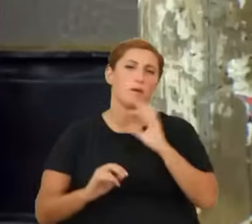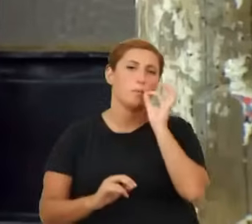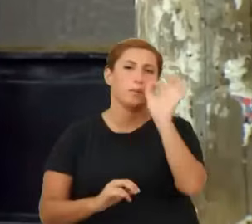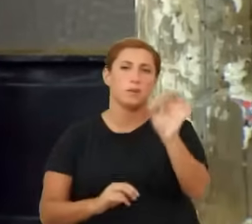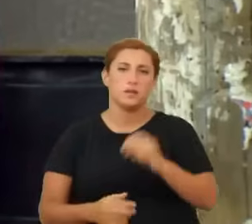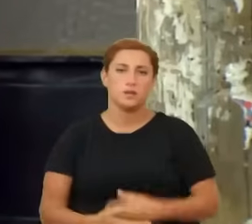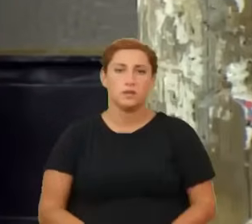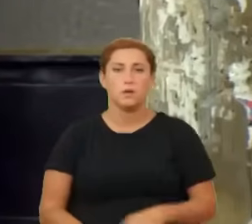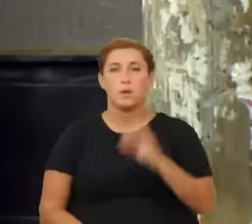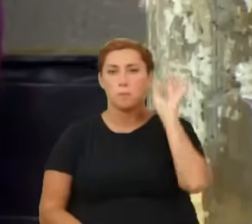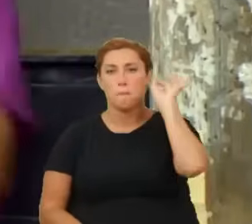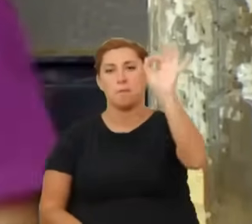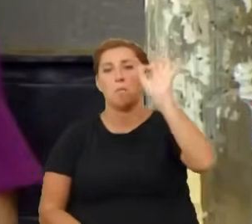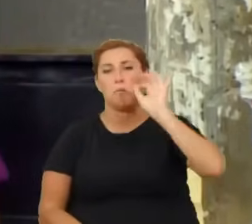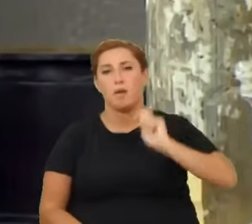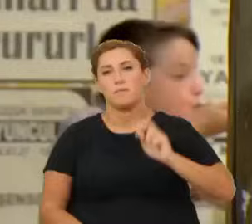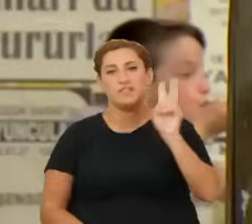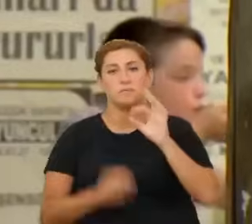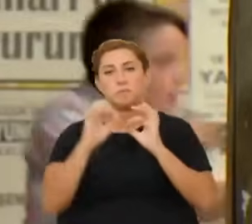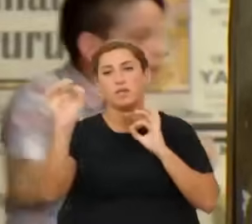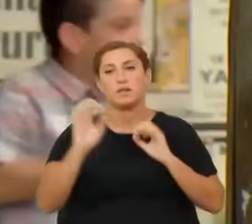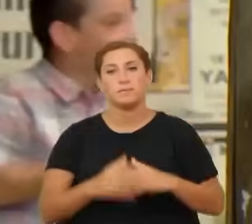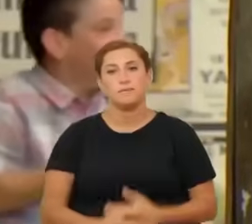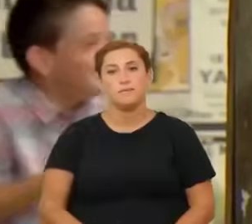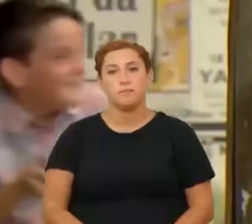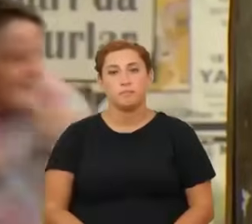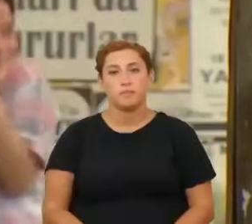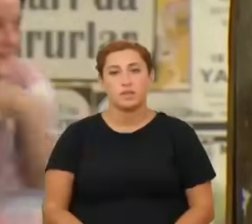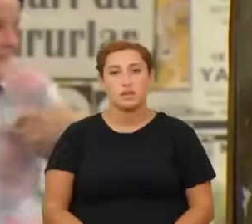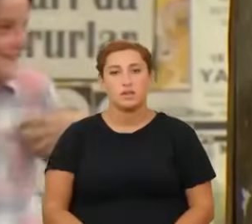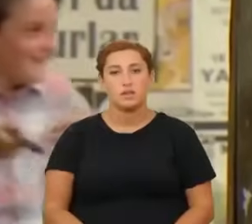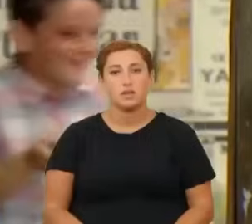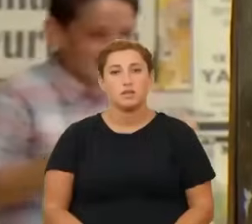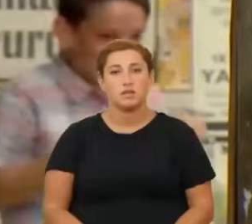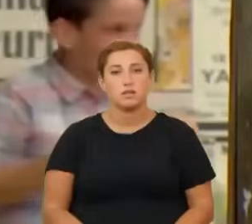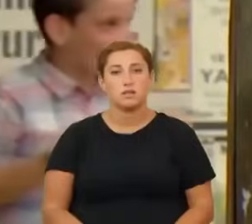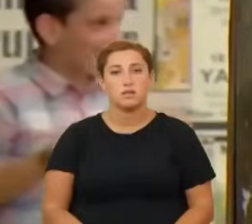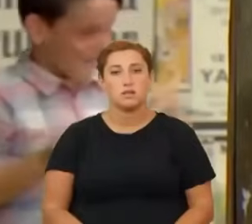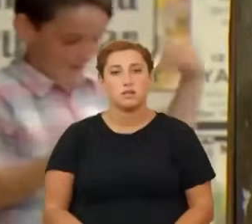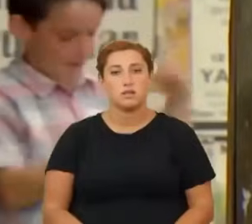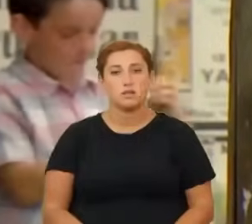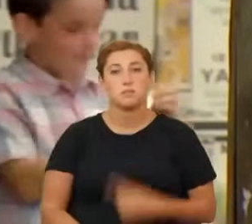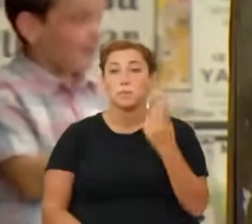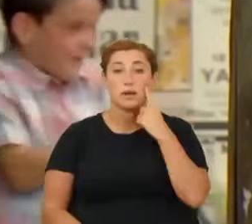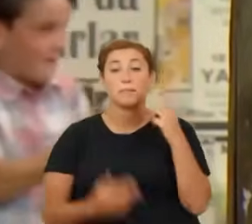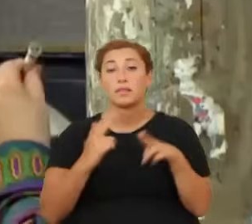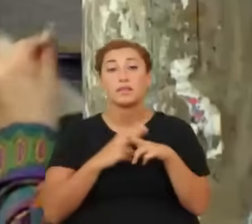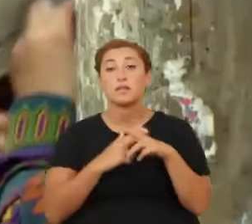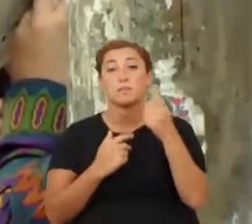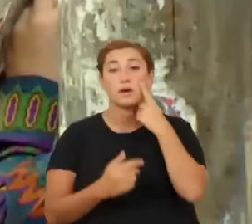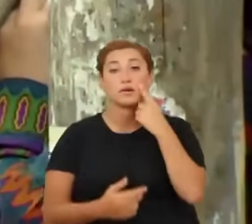menzil. Vurdu laps diye 20 metre. Boruyu verdi, çocuklar geri gelmişler. Bir bakayım, deneyeyim